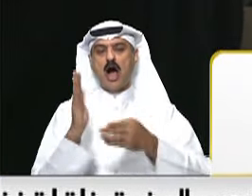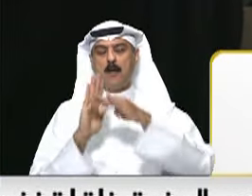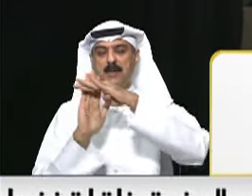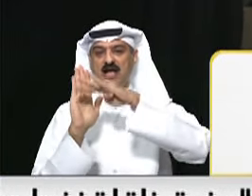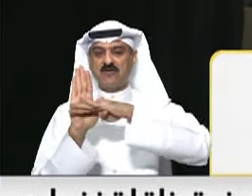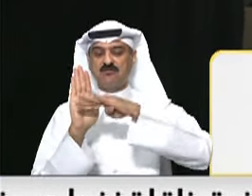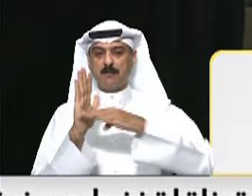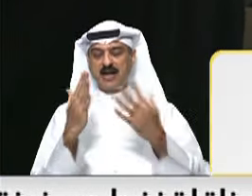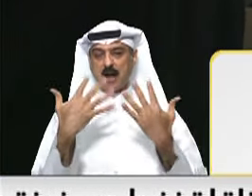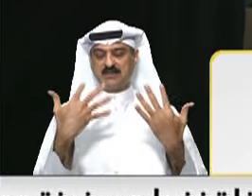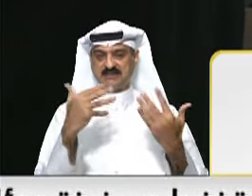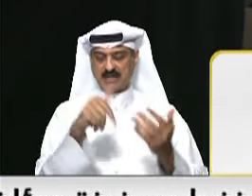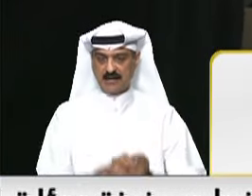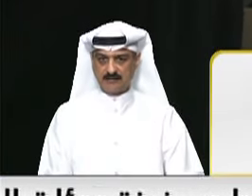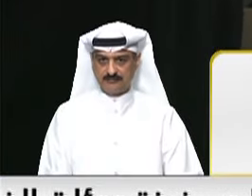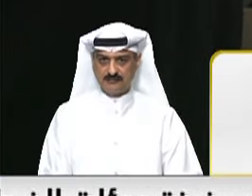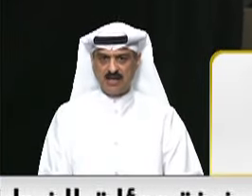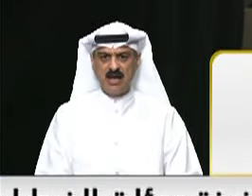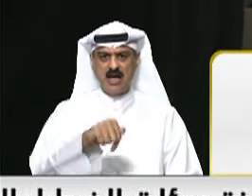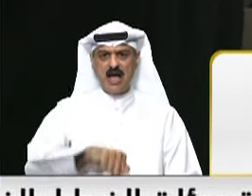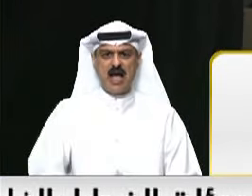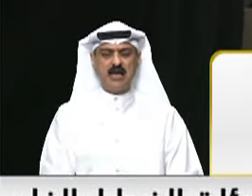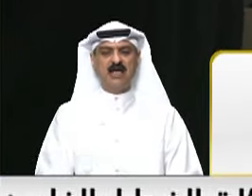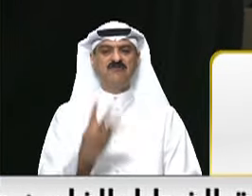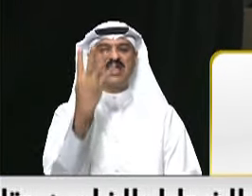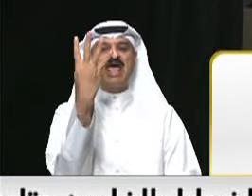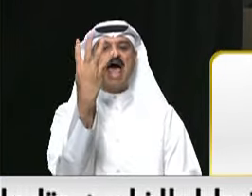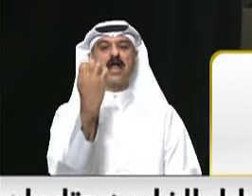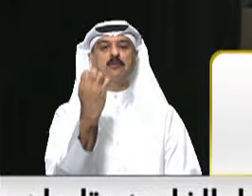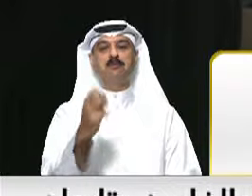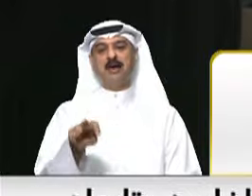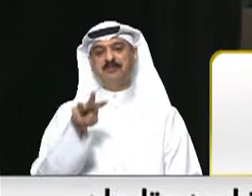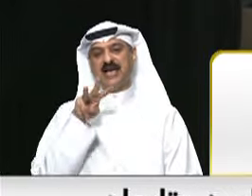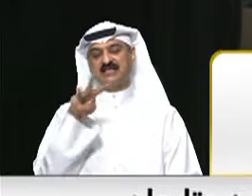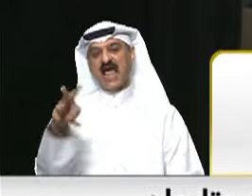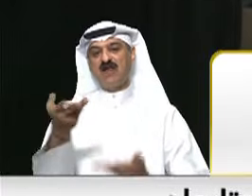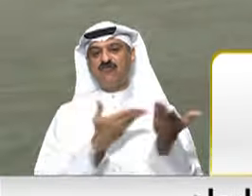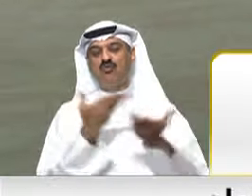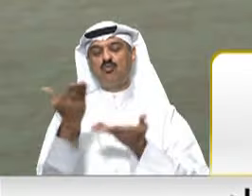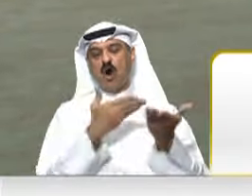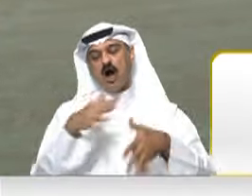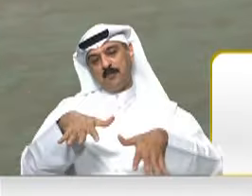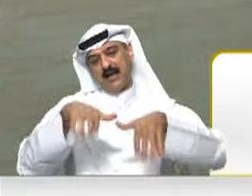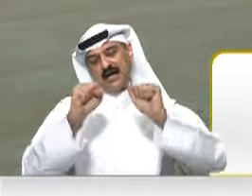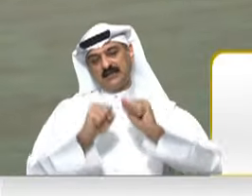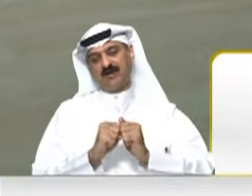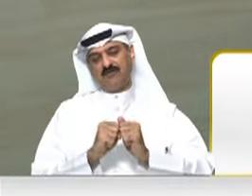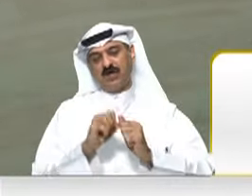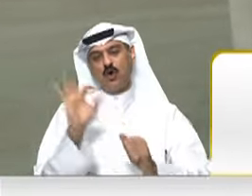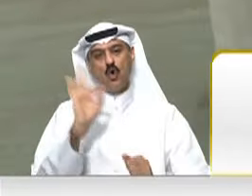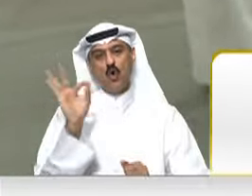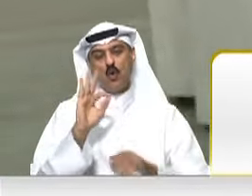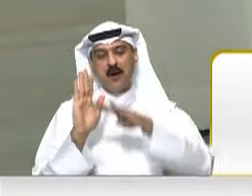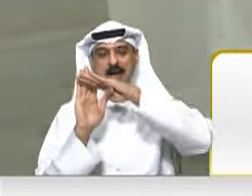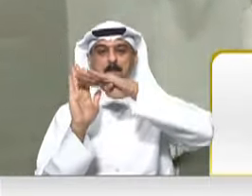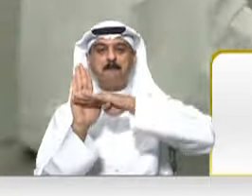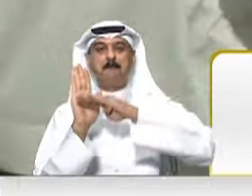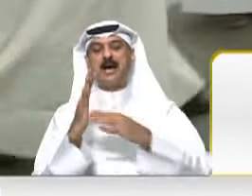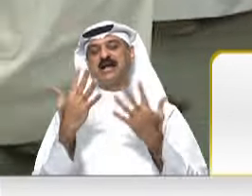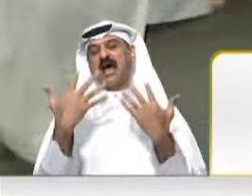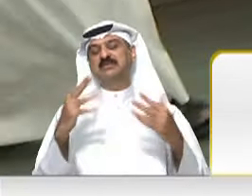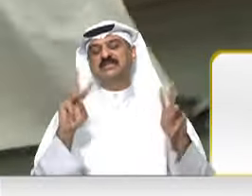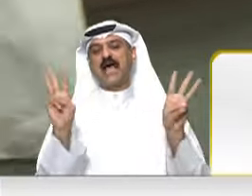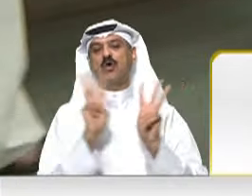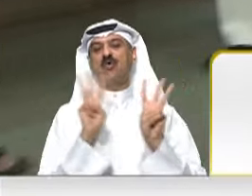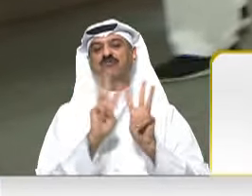ذلك من خلال تقديم قرابة 400 ألف خدمة للمواطنين عبر القنوات الإلكترونية ومراكز